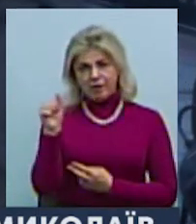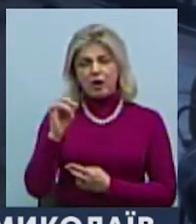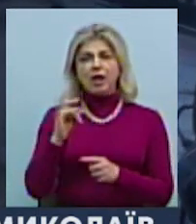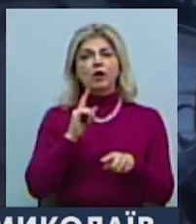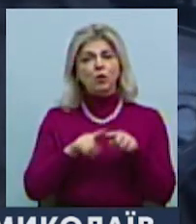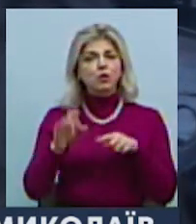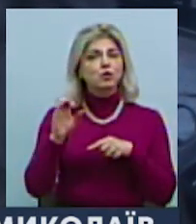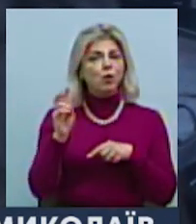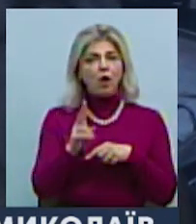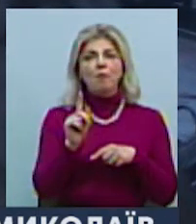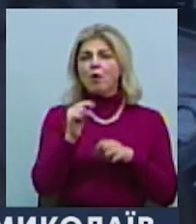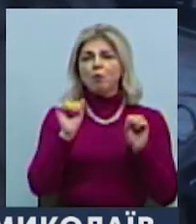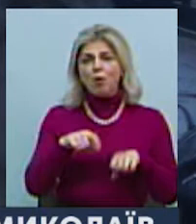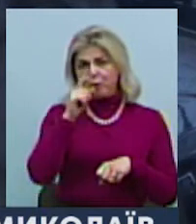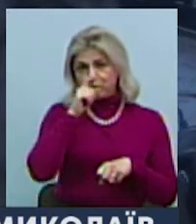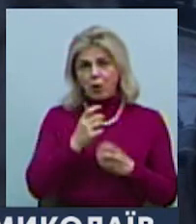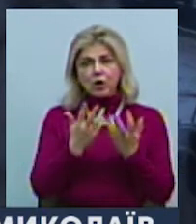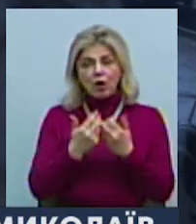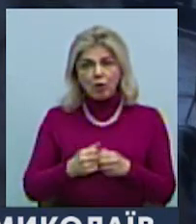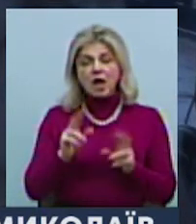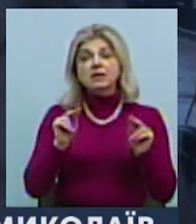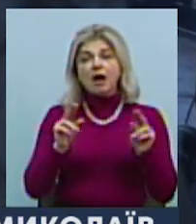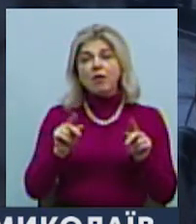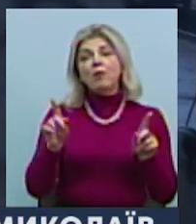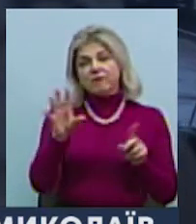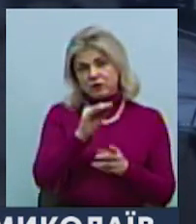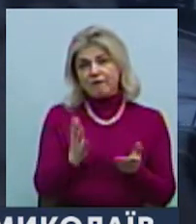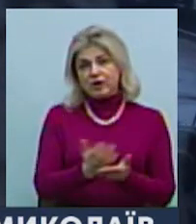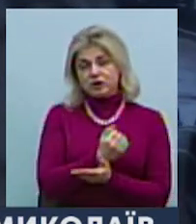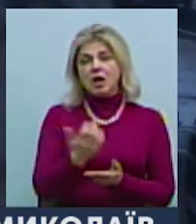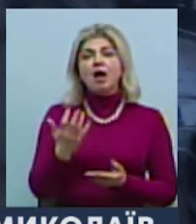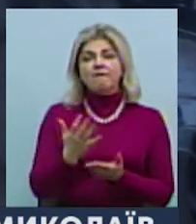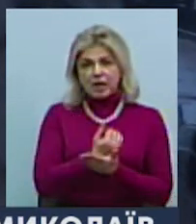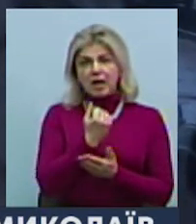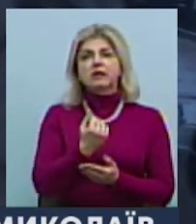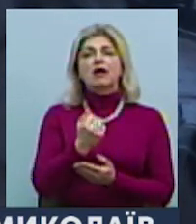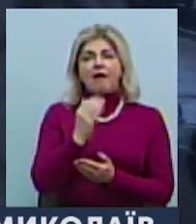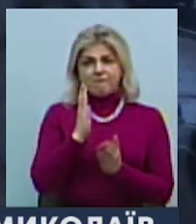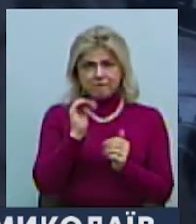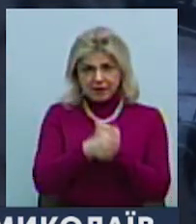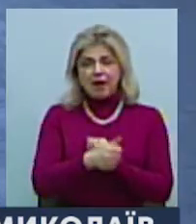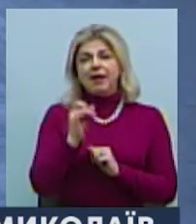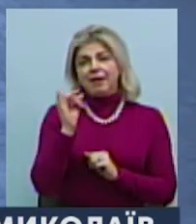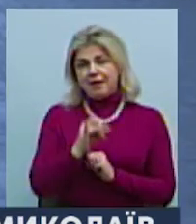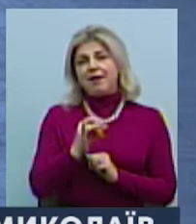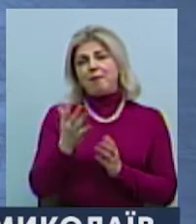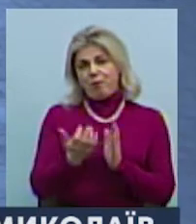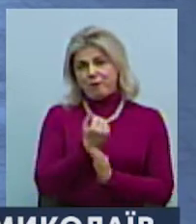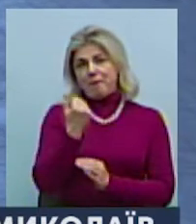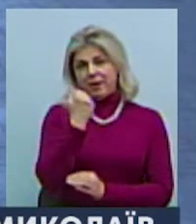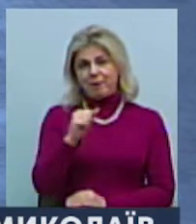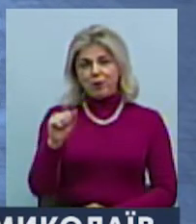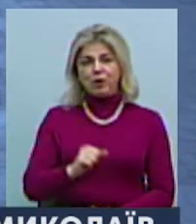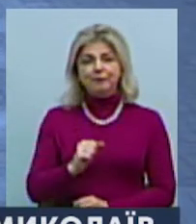що можуть погано рахувати. Слава Богу, все так і вийшло. Виграв достроково, здобув перемогу. Олександр Павлюк